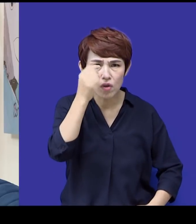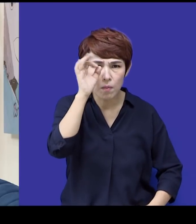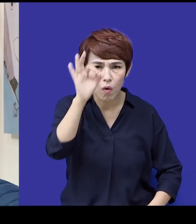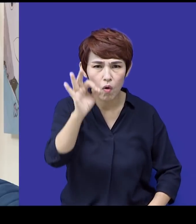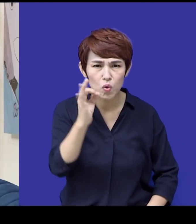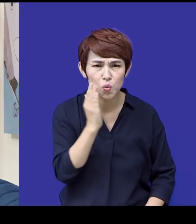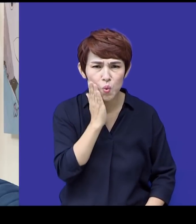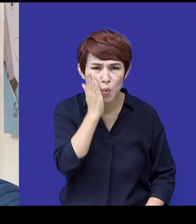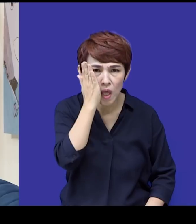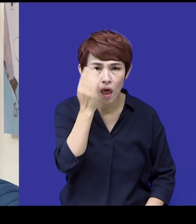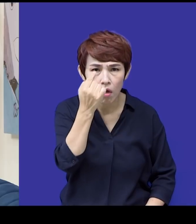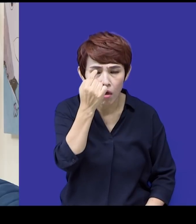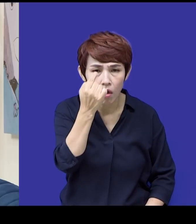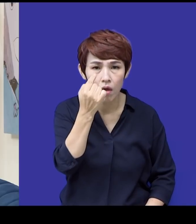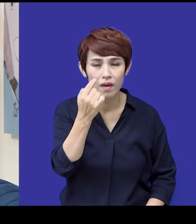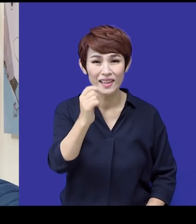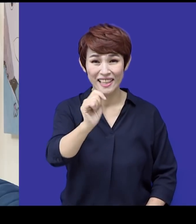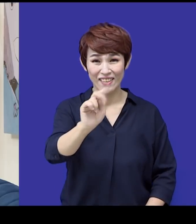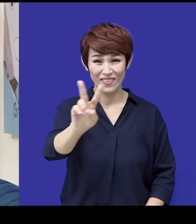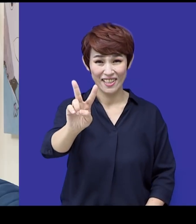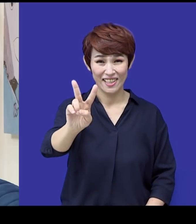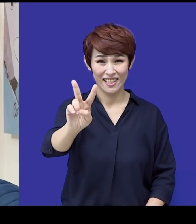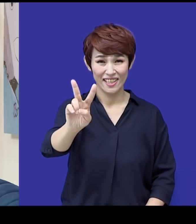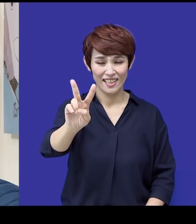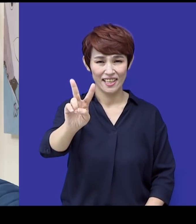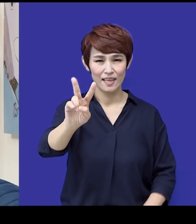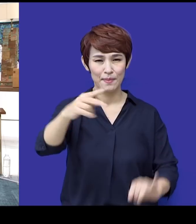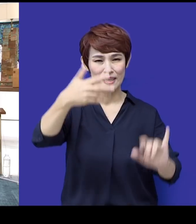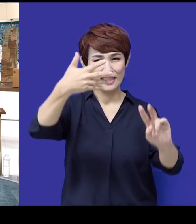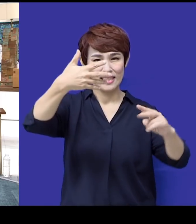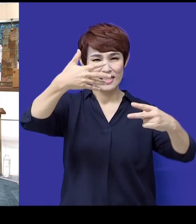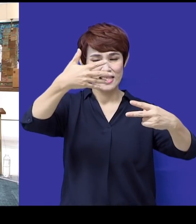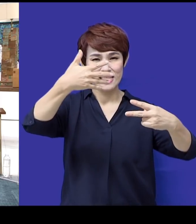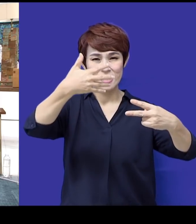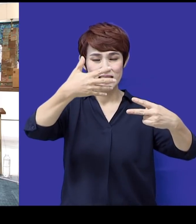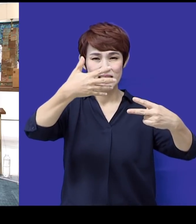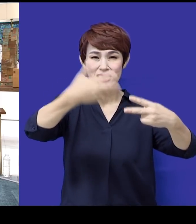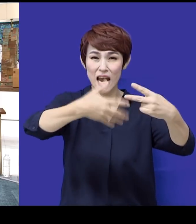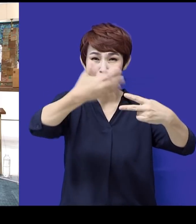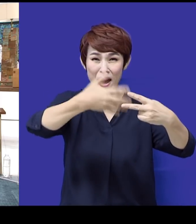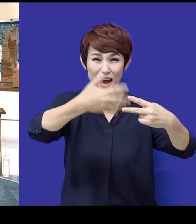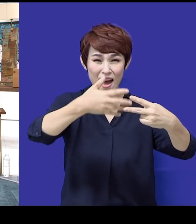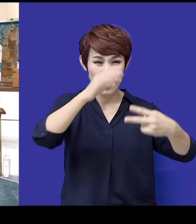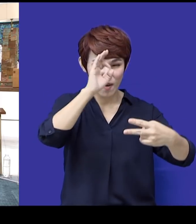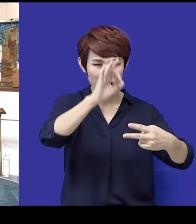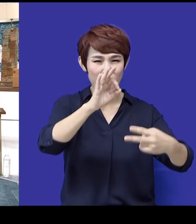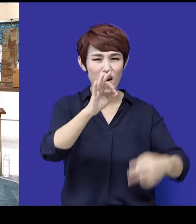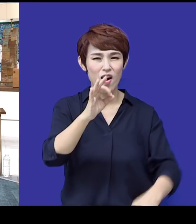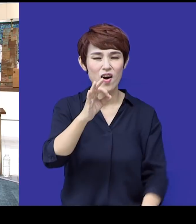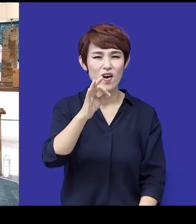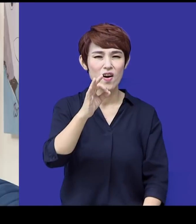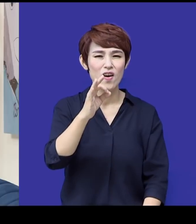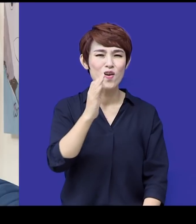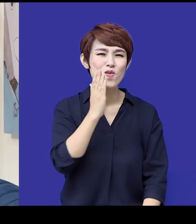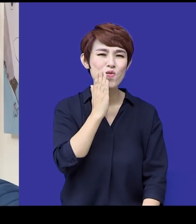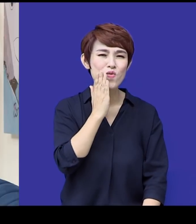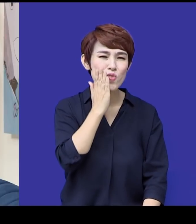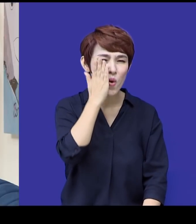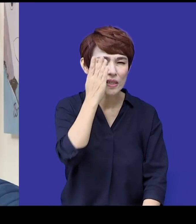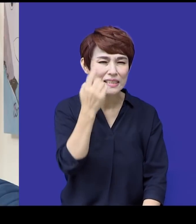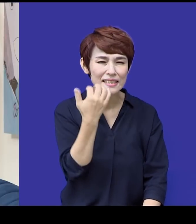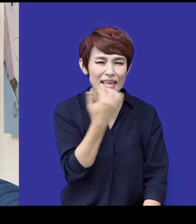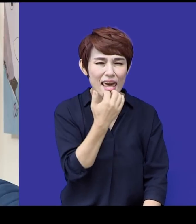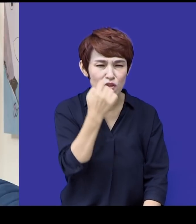그때 당시에 텔레비에서 그 드라마 외국 드라마 중에 M. 녹색 외계인이 예. 있었어요. 예. 이렇게